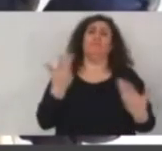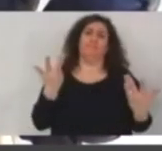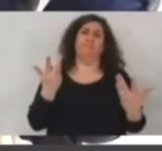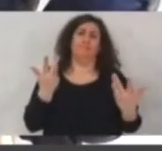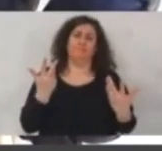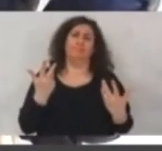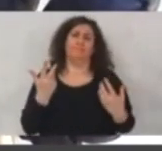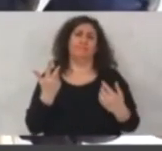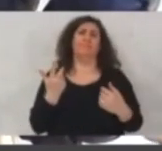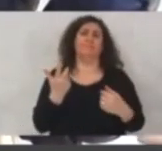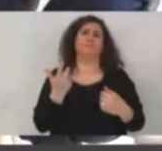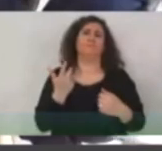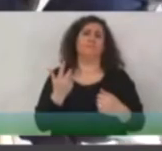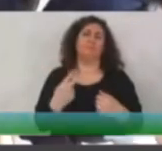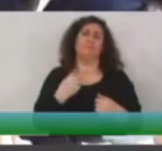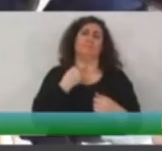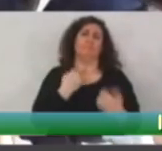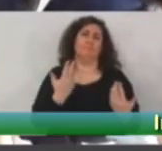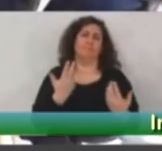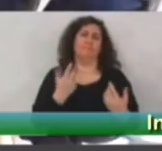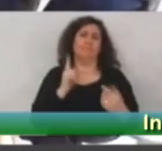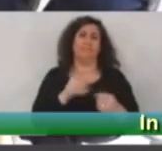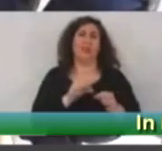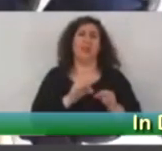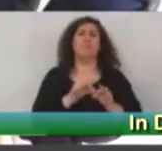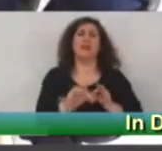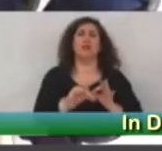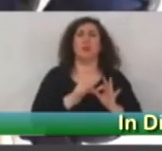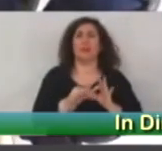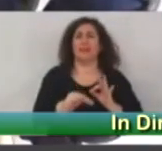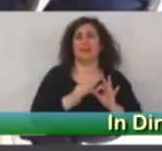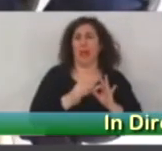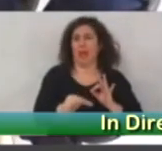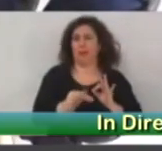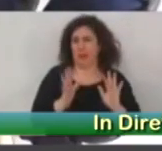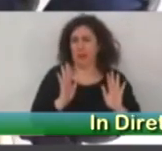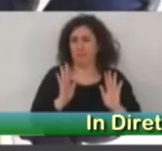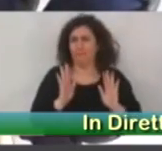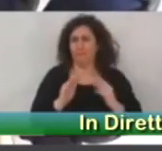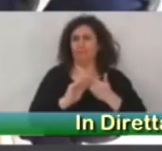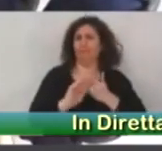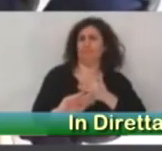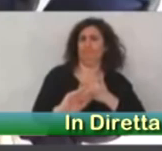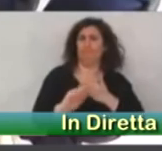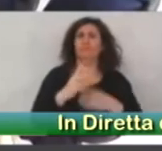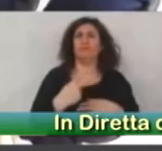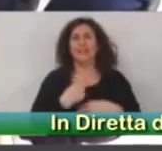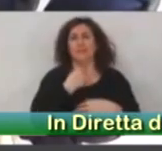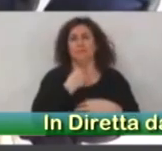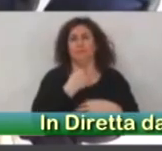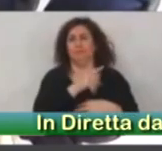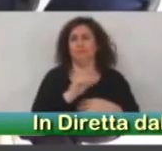purtroppo dovranno fare i conti con l'istanzione e che quindi magari dovranno necessariamente